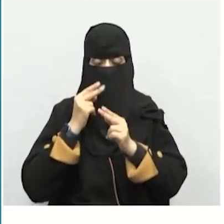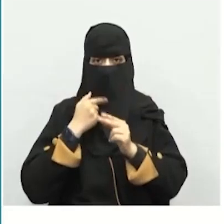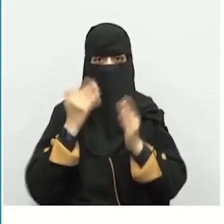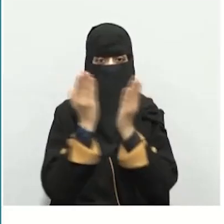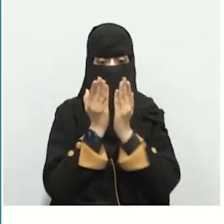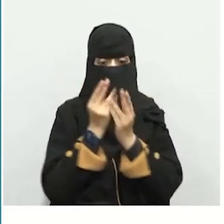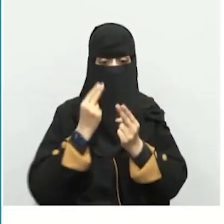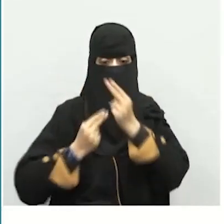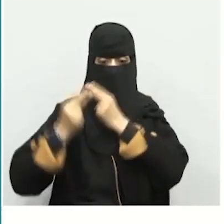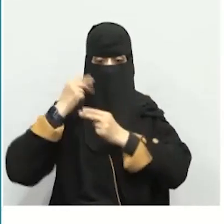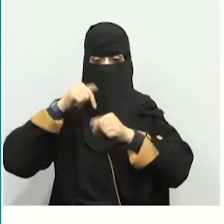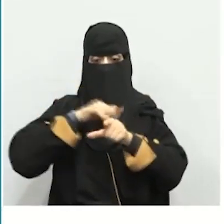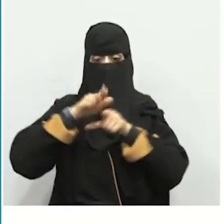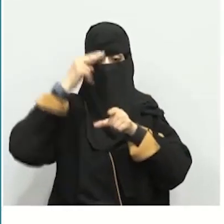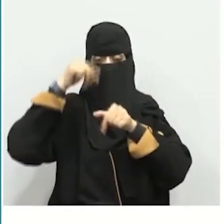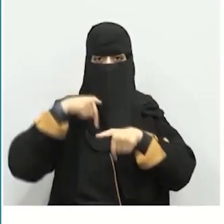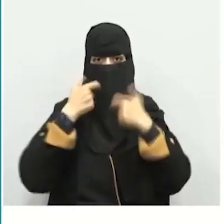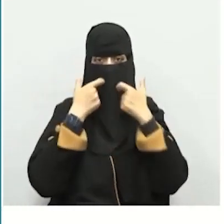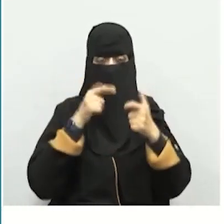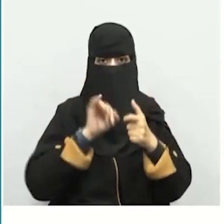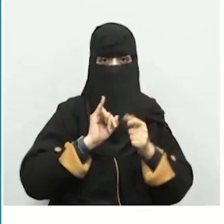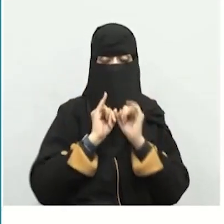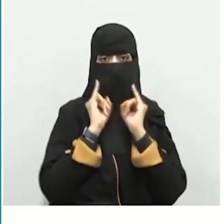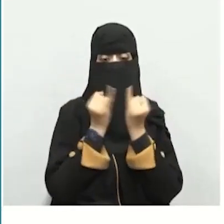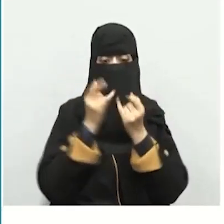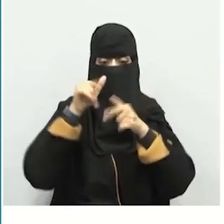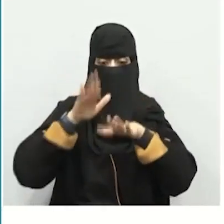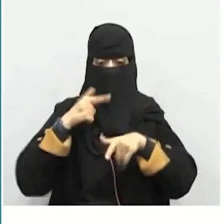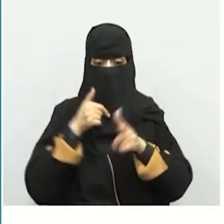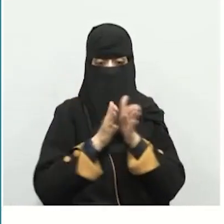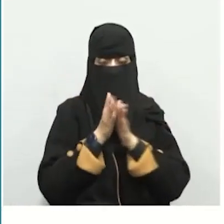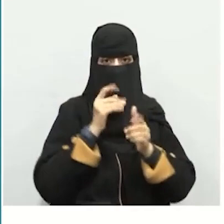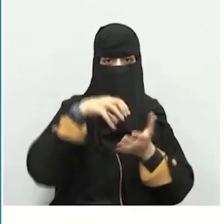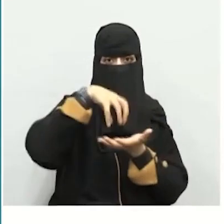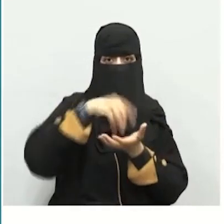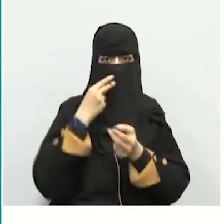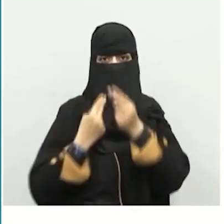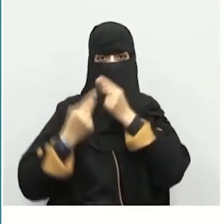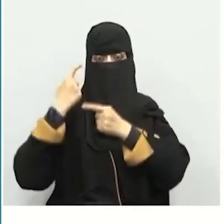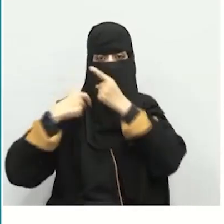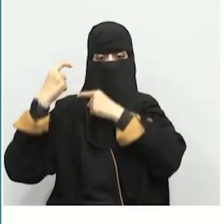التاريخية الوطنية ويعتني بمؤسساتها ويحرص على العناية بالتاريخ الوطني.